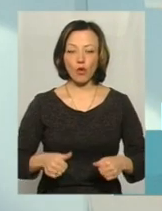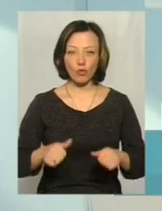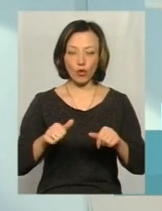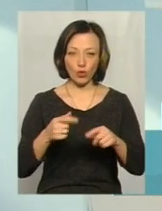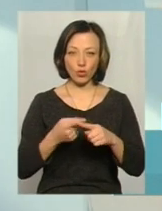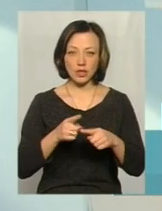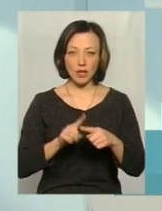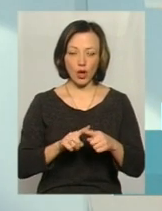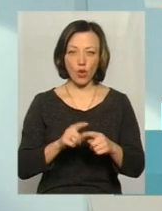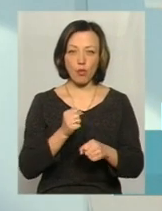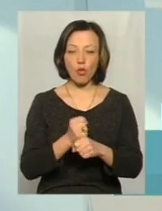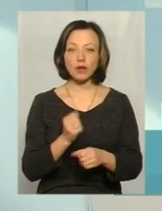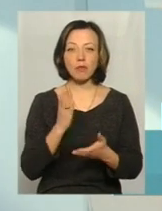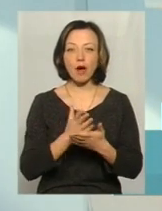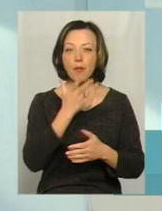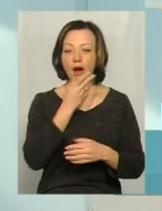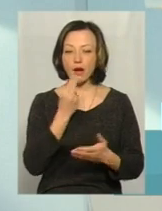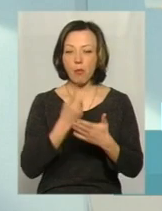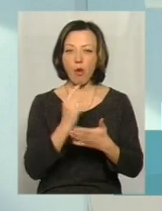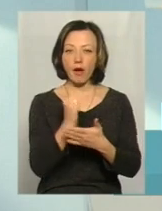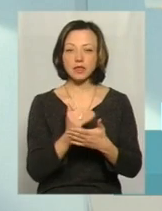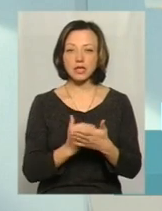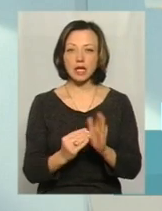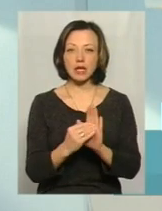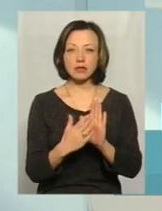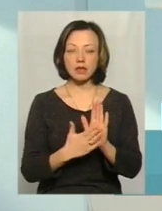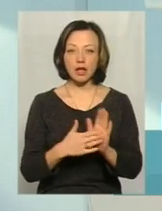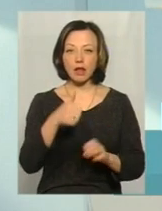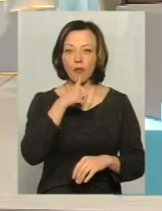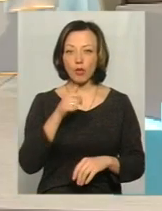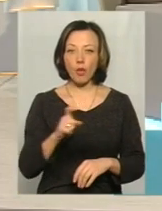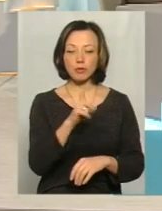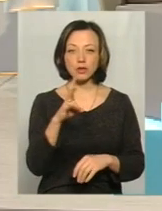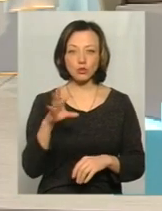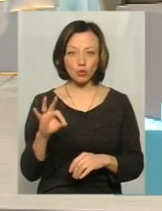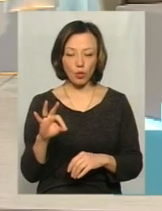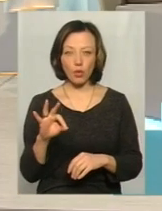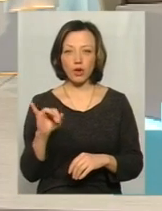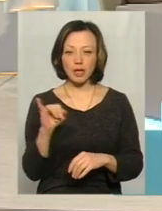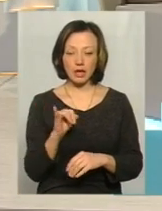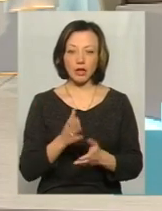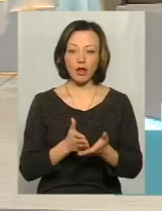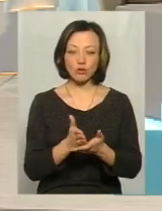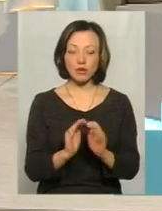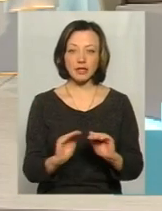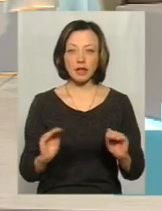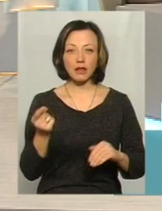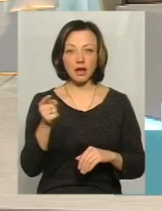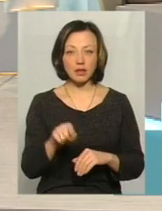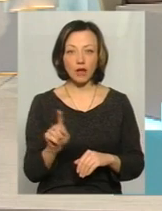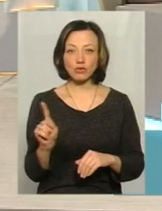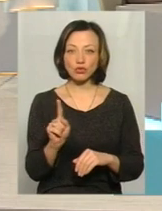роботи. Ми маємо досить гарні показники реєстрації на пробне зовнішнє незалежне оцінювання і налаштовували дітей на те,